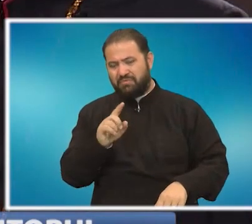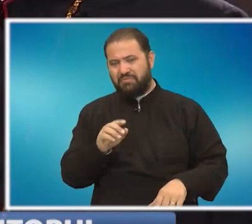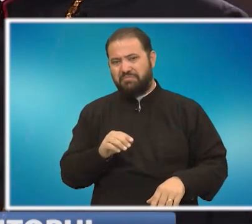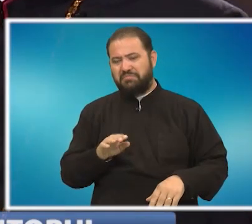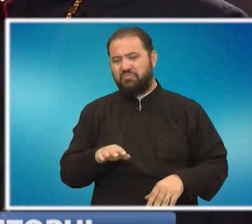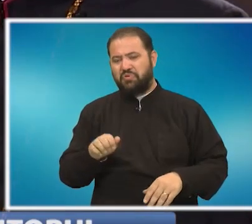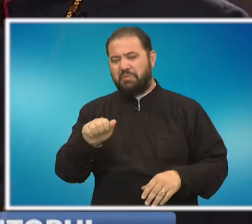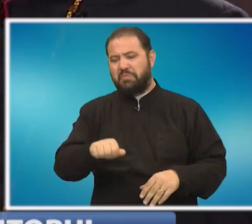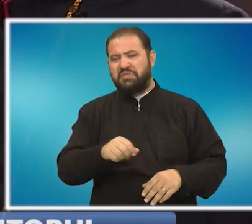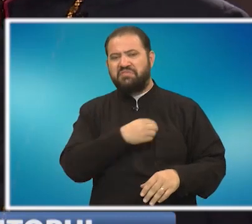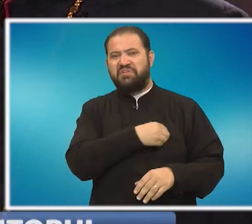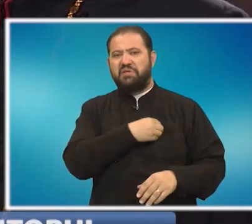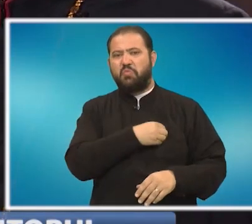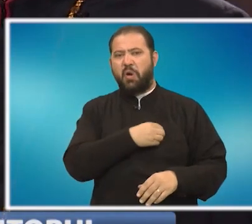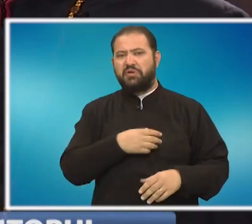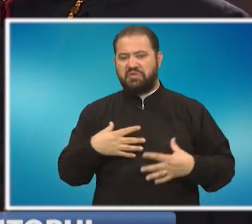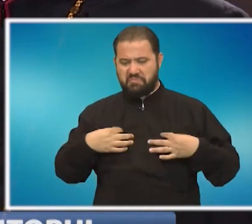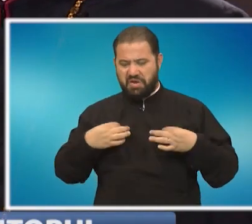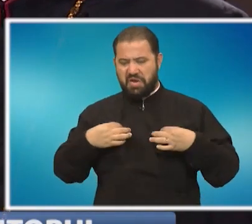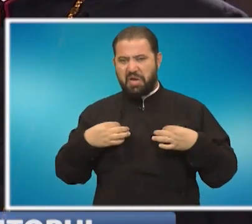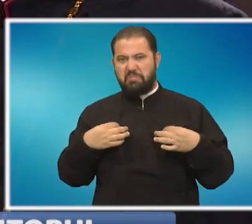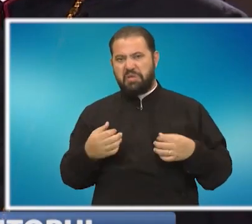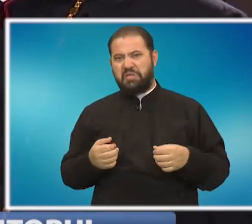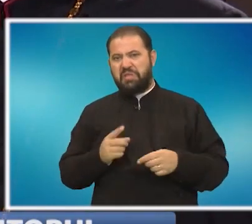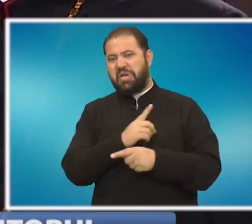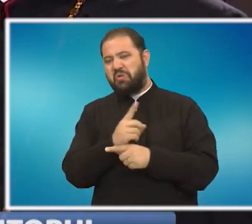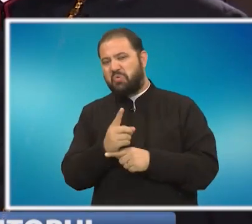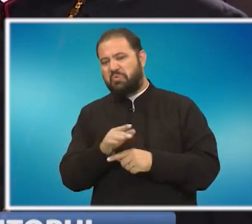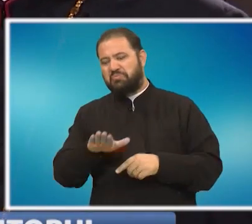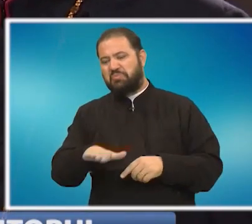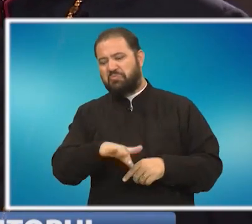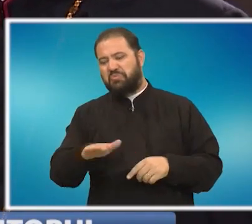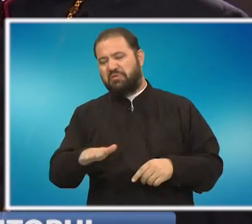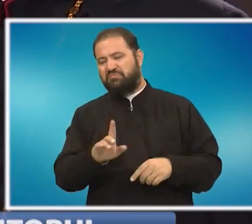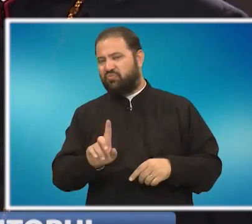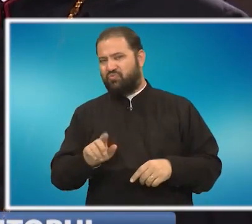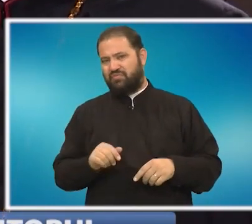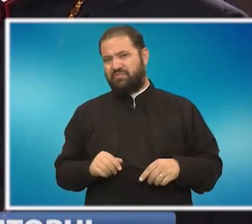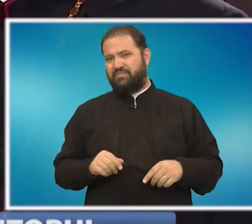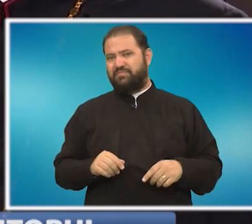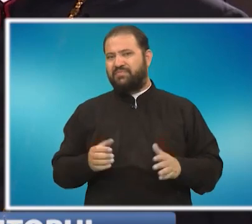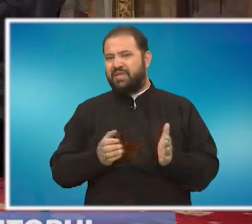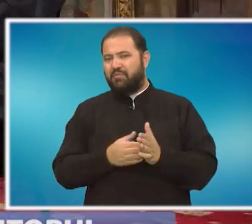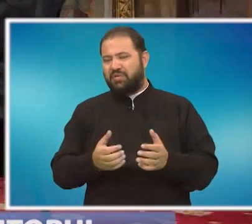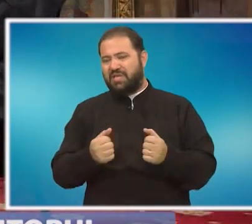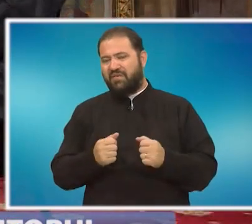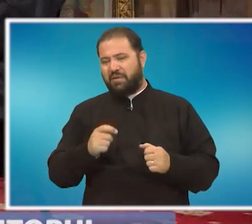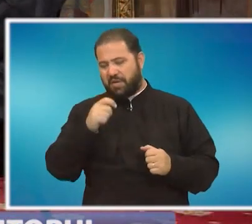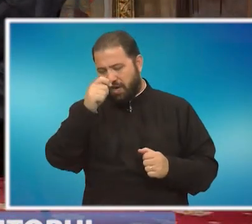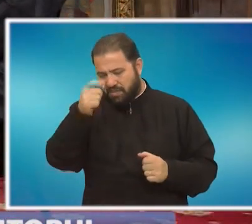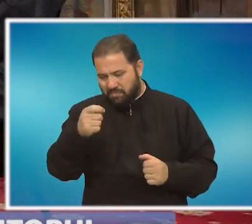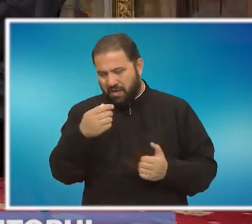cu buzele, nu să pună pe sfintele moaște diverse obiecte sau să atingă cu mâna sau cu